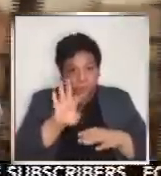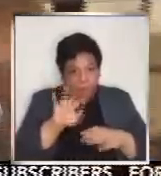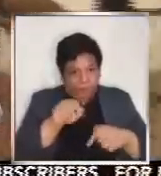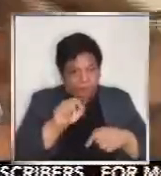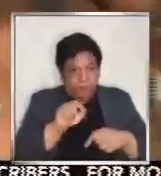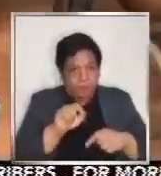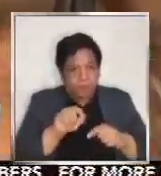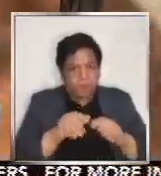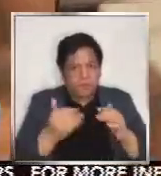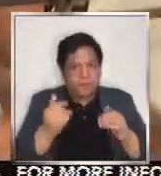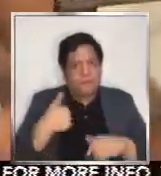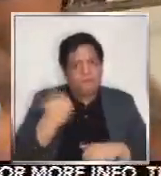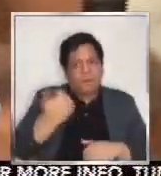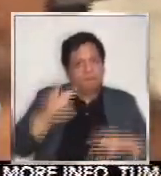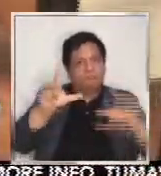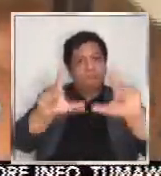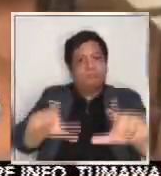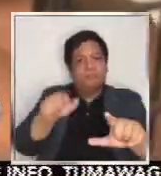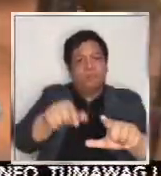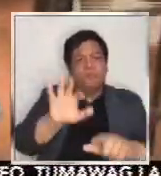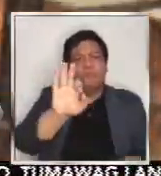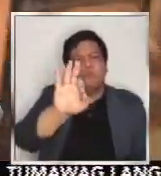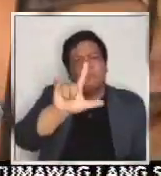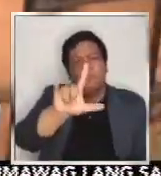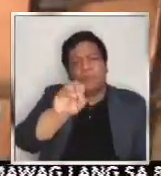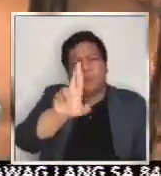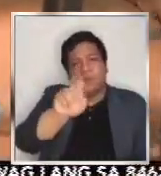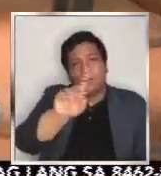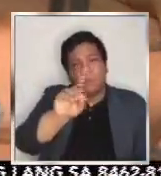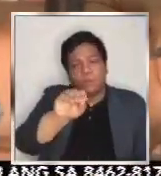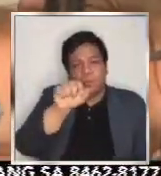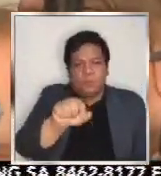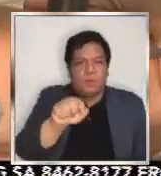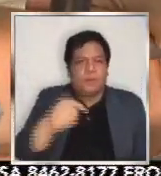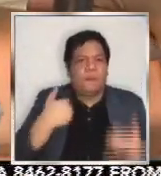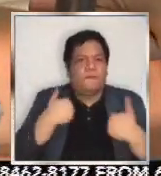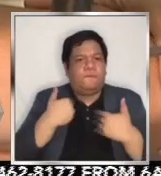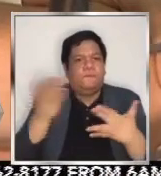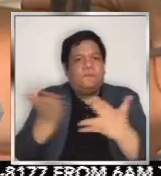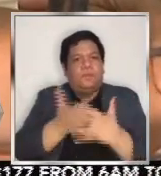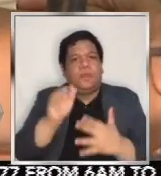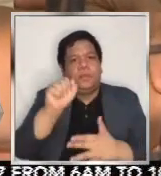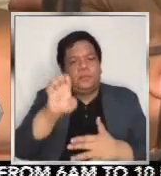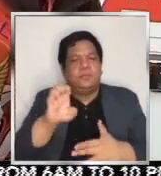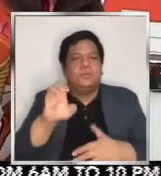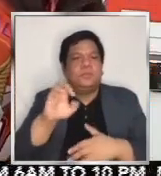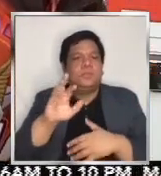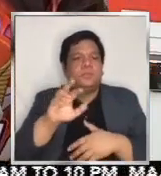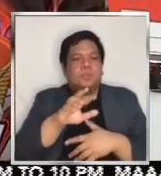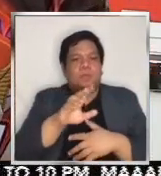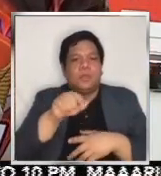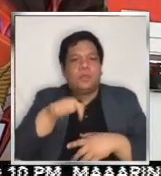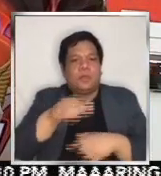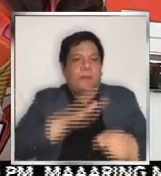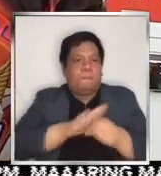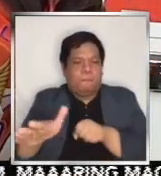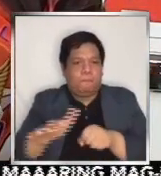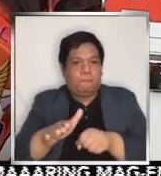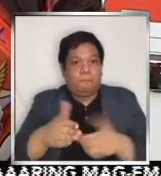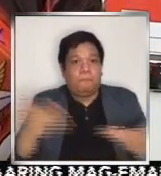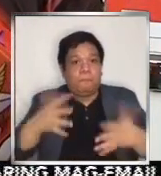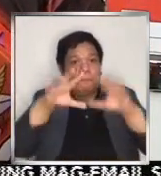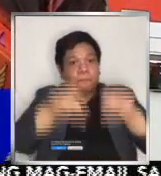si Napoleon Florendo na nahaharap naman sa kasong rape. Sa La Union siya na aresto ng mga otoridad. Pinainan po namin siya